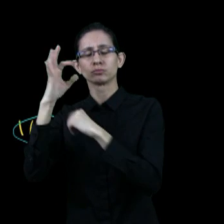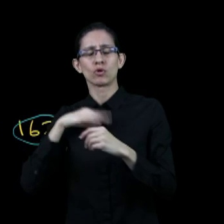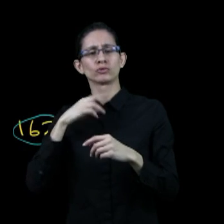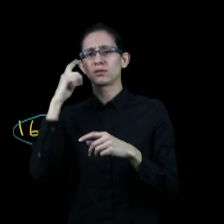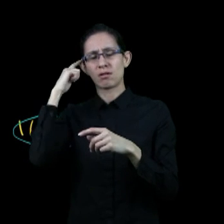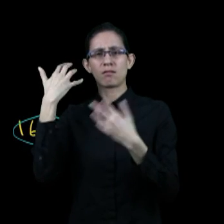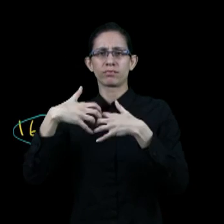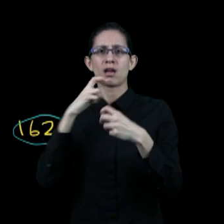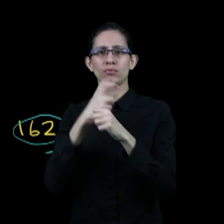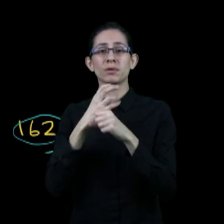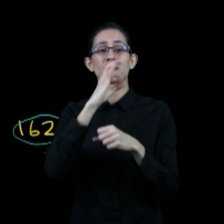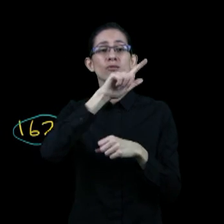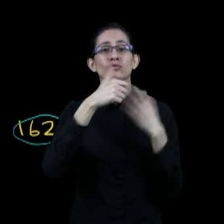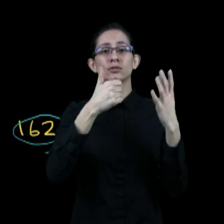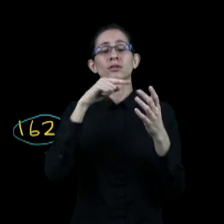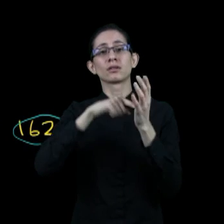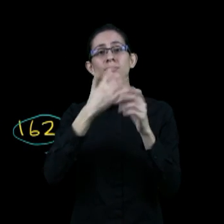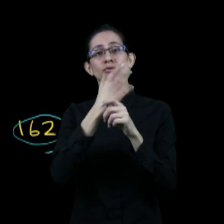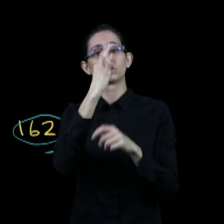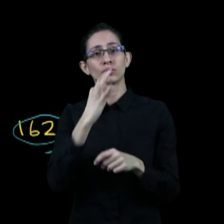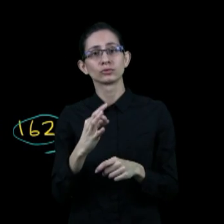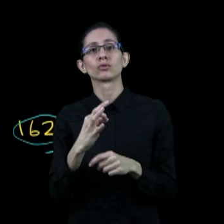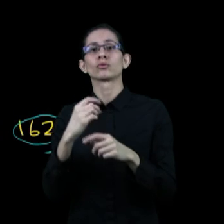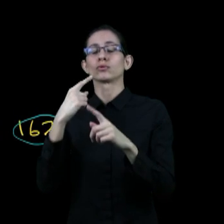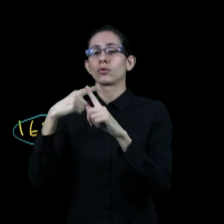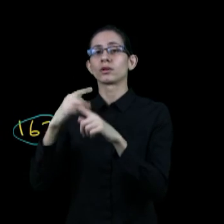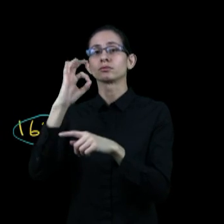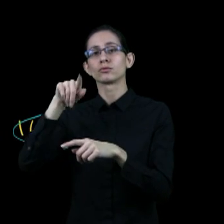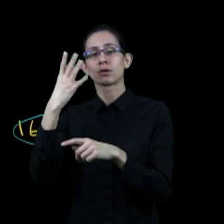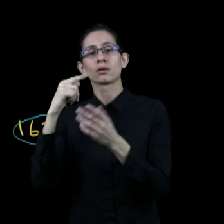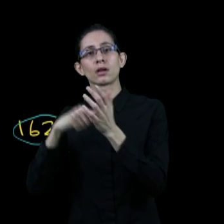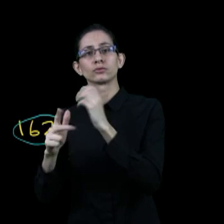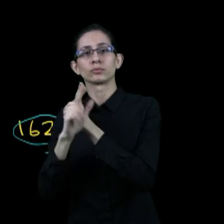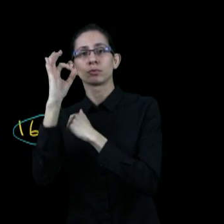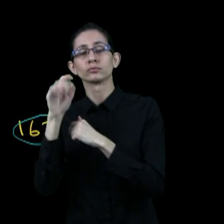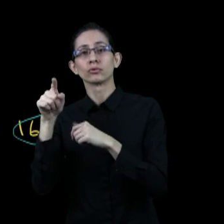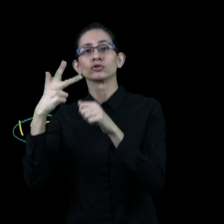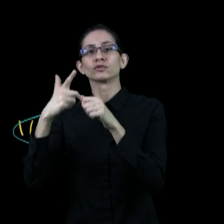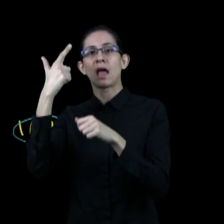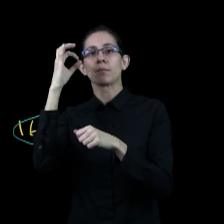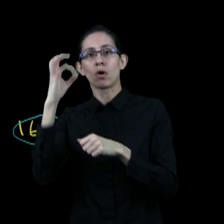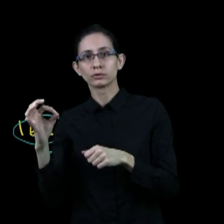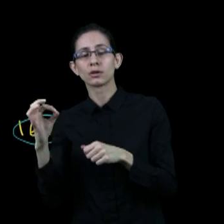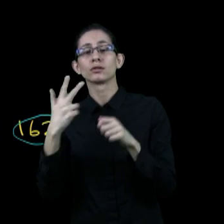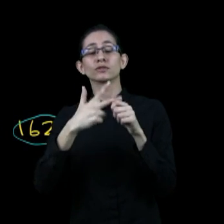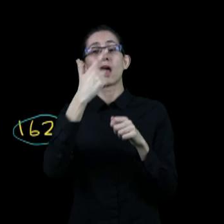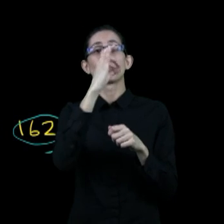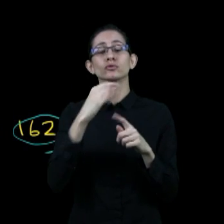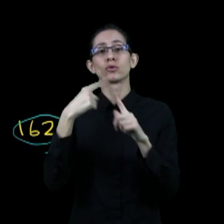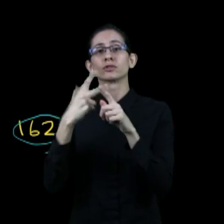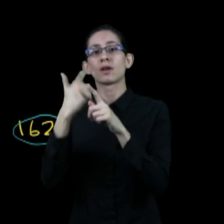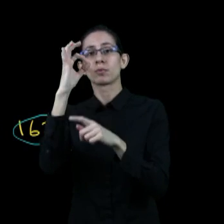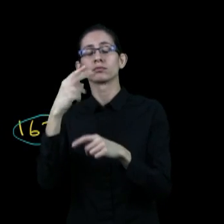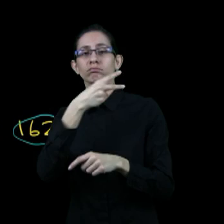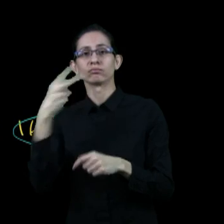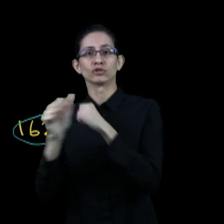jest przyrost w koszyku tego miejskiego konsumenta od roku bazowego do bieżącego. W następnym odcinku zobaczycie koszyk dóbr konsumenta miejskiego w